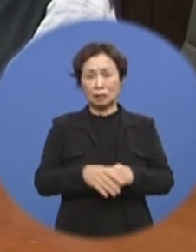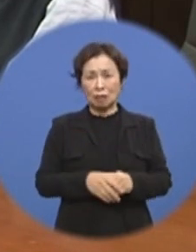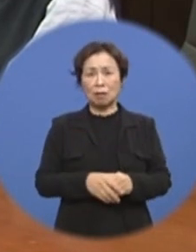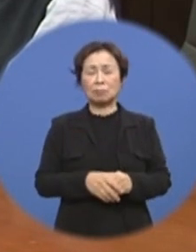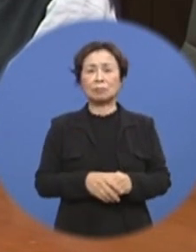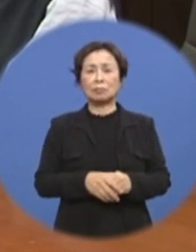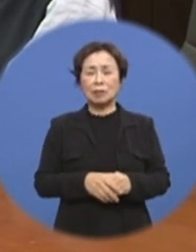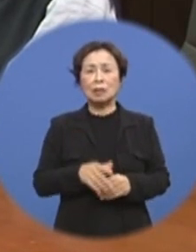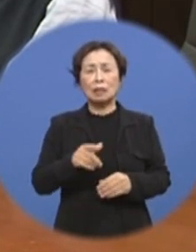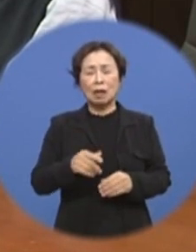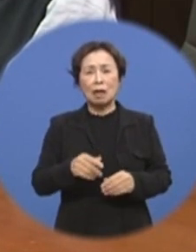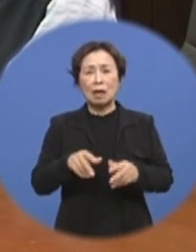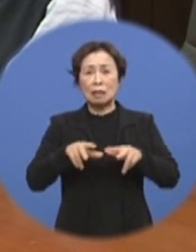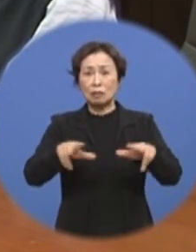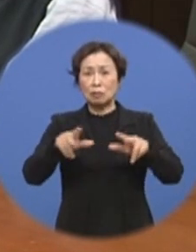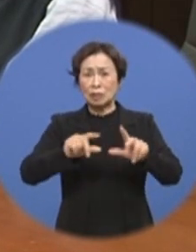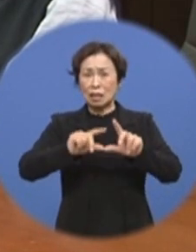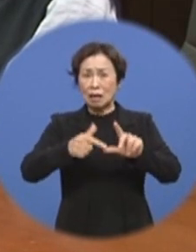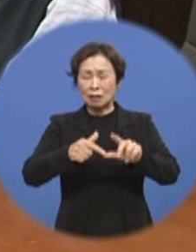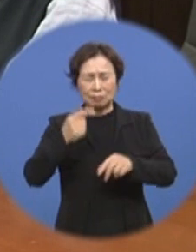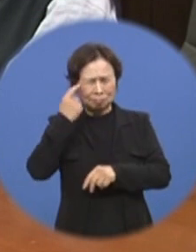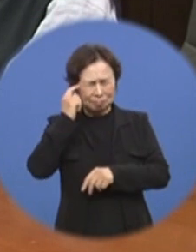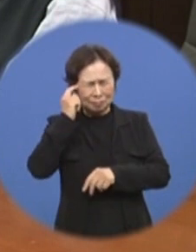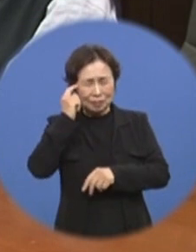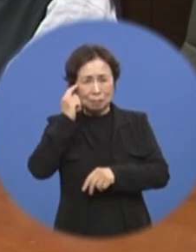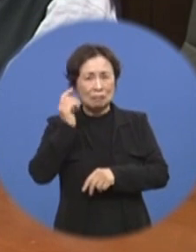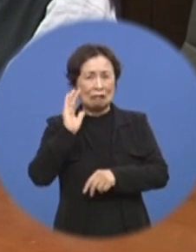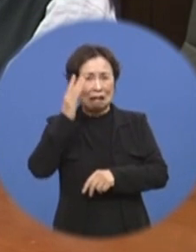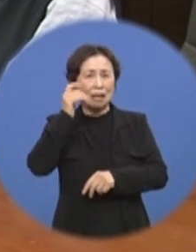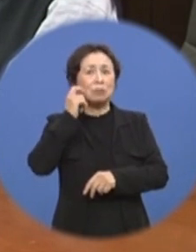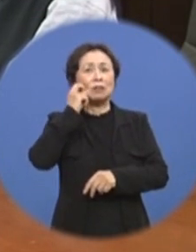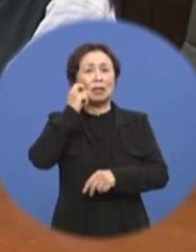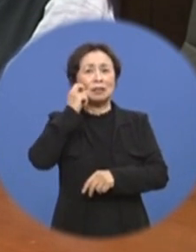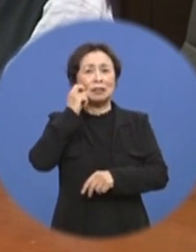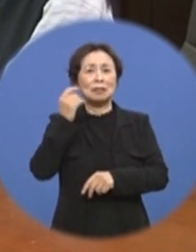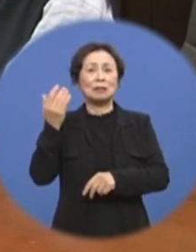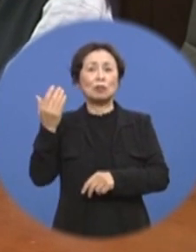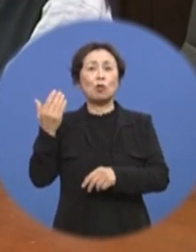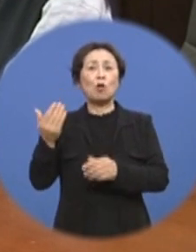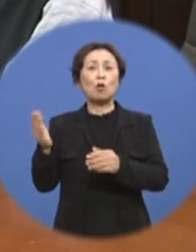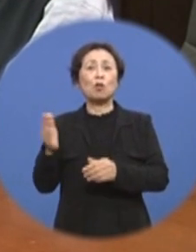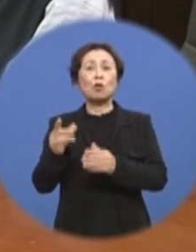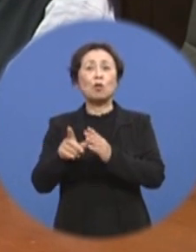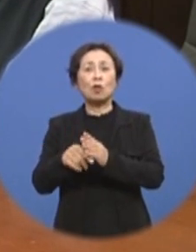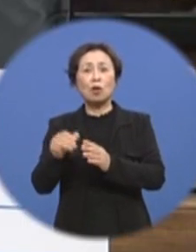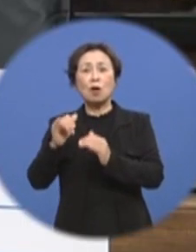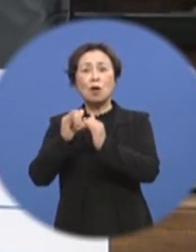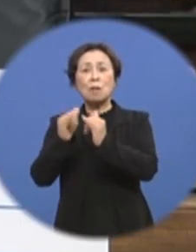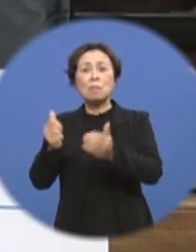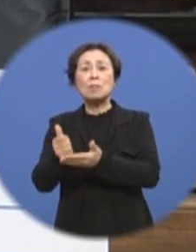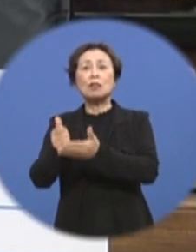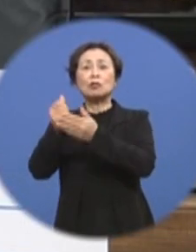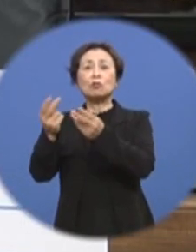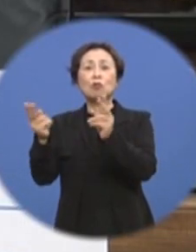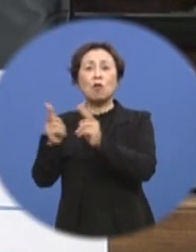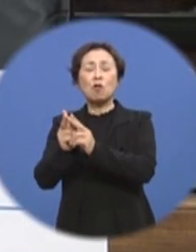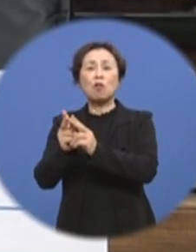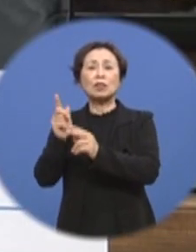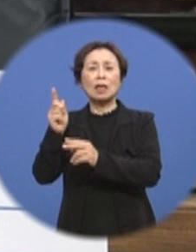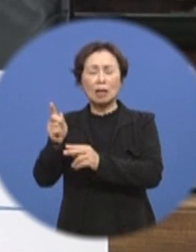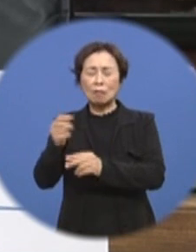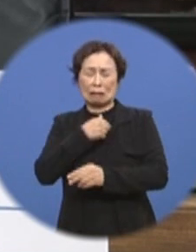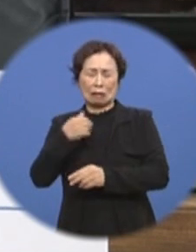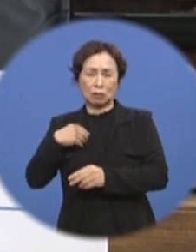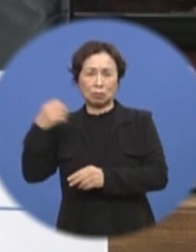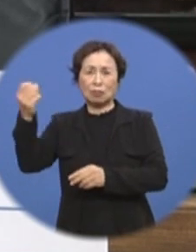の民主党政権はいくらでも出るって言ってますだけどありゃウソだったちの後で分かりましたねそれで結局大きな